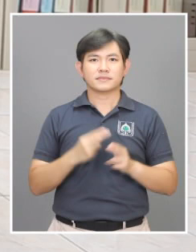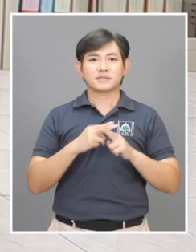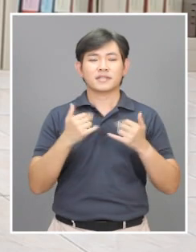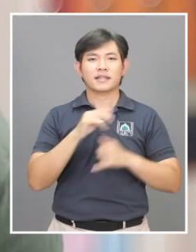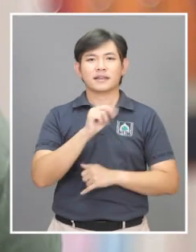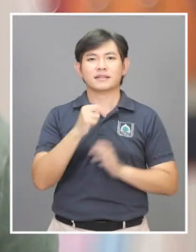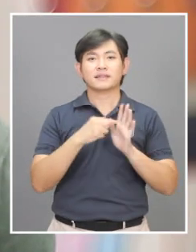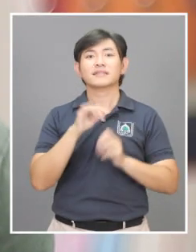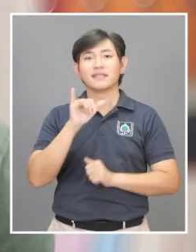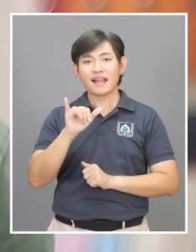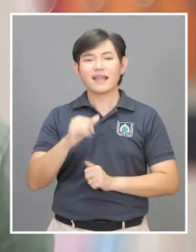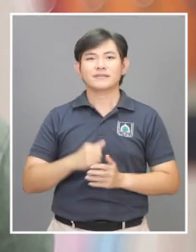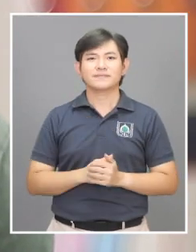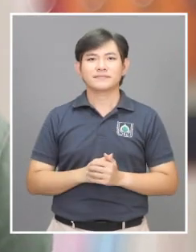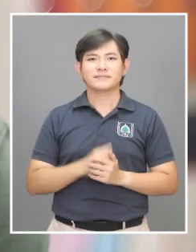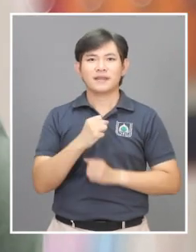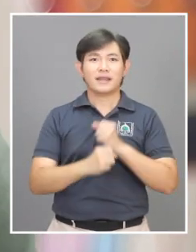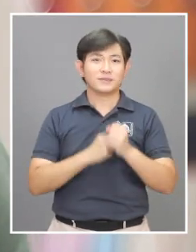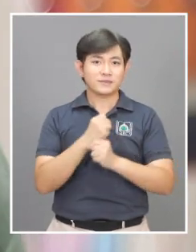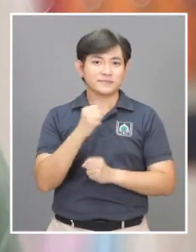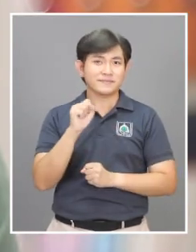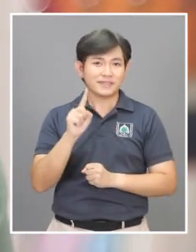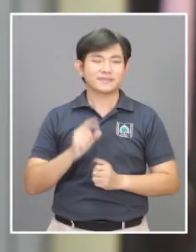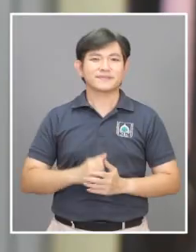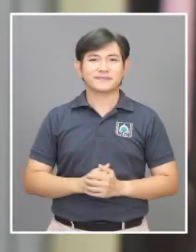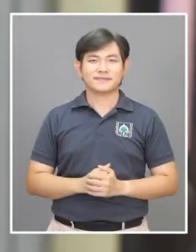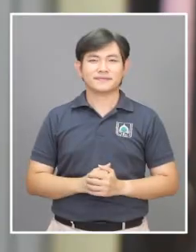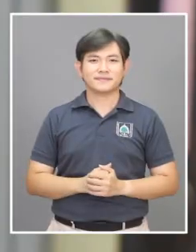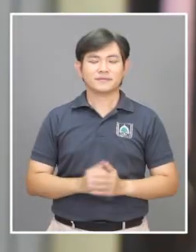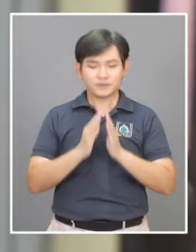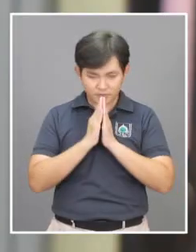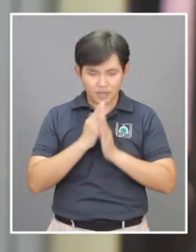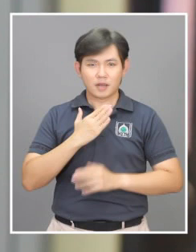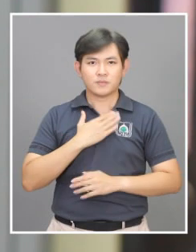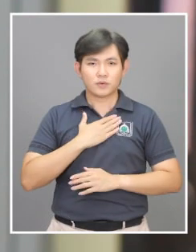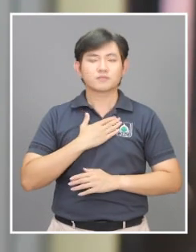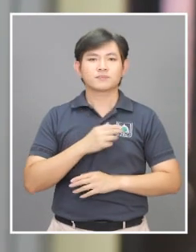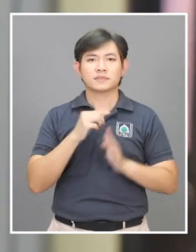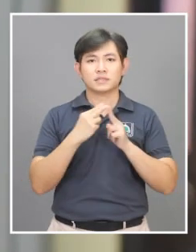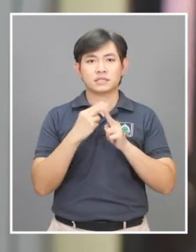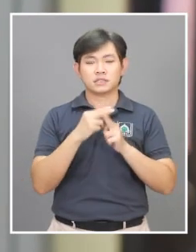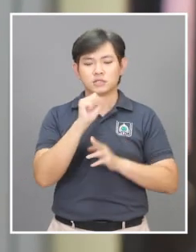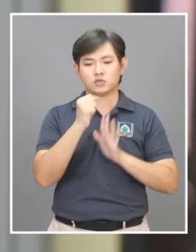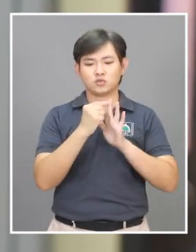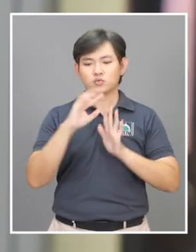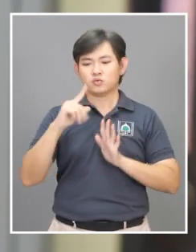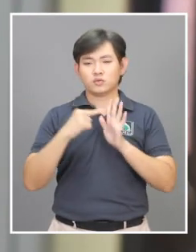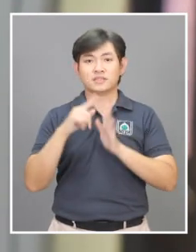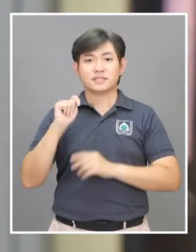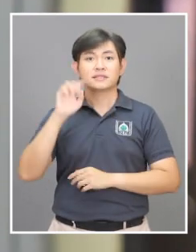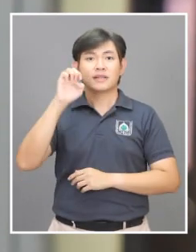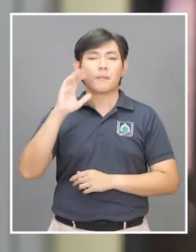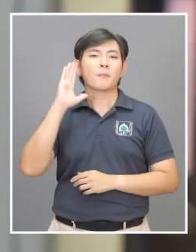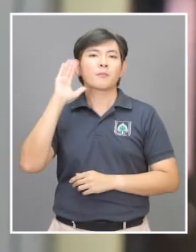หนครับอายุ11ปีครับ สวัสดีครับผมสุชาติโอวาทวรรณสกุลนะครับเป็นคุณพ่อ